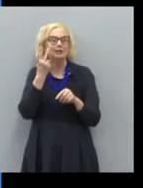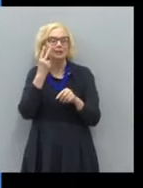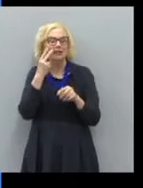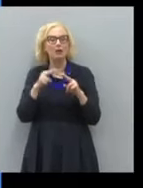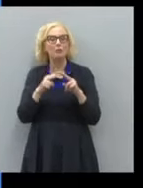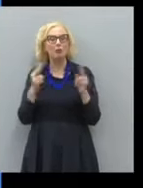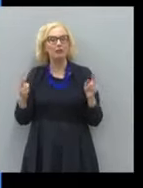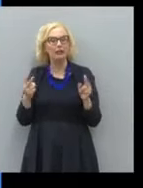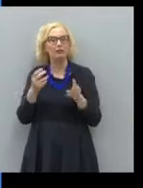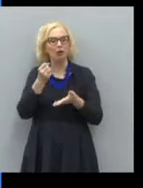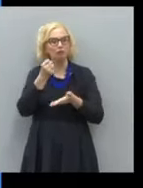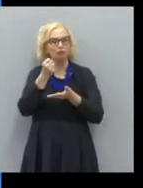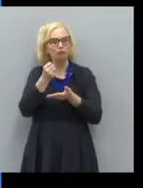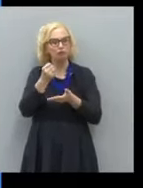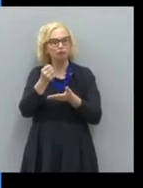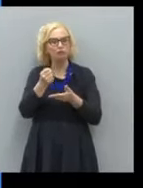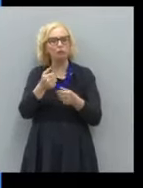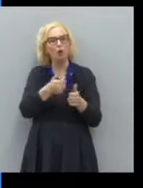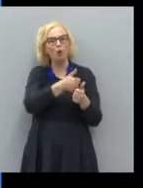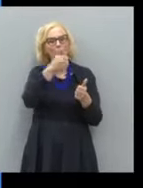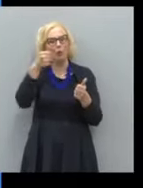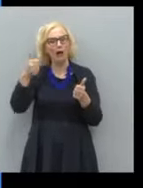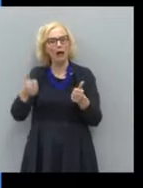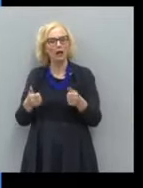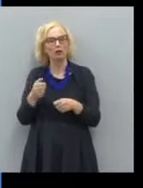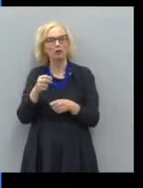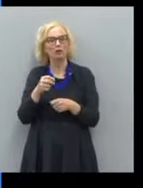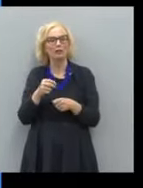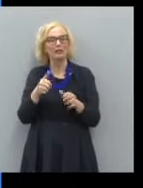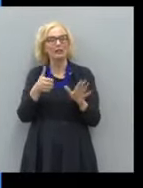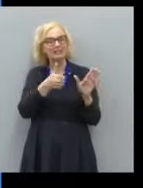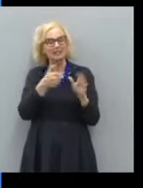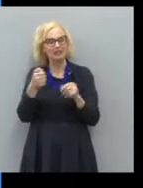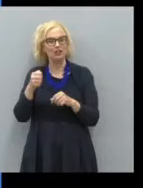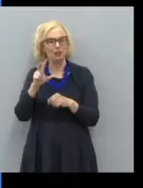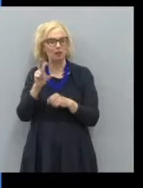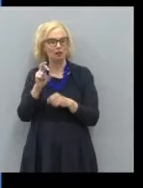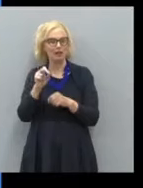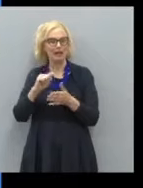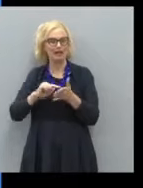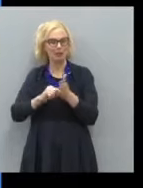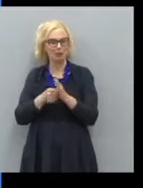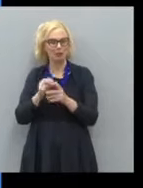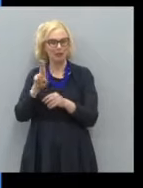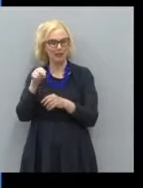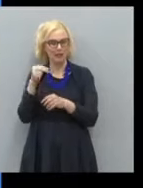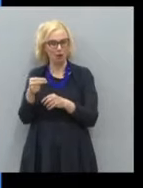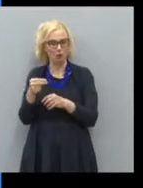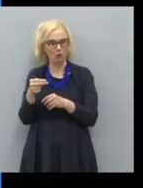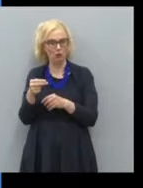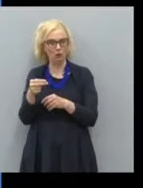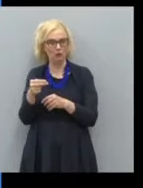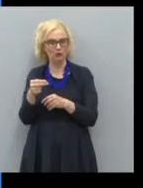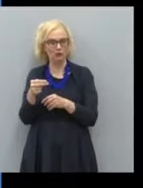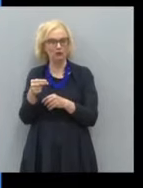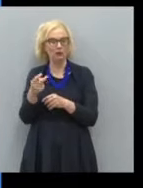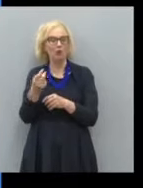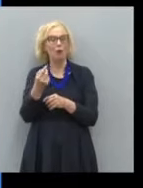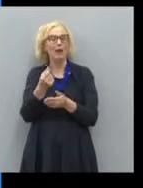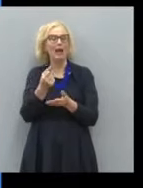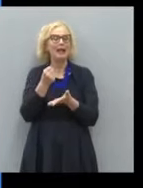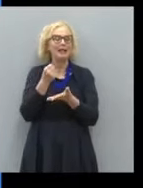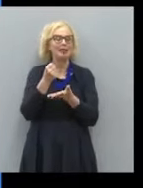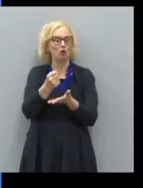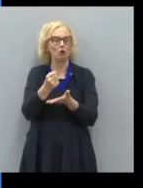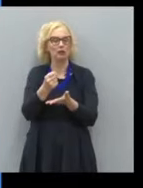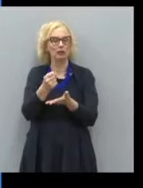movimentare in questo corso d'anno 200 e 630 milioni di risorse per